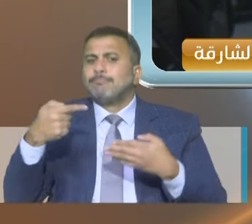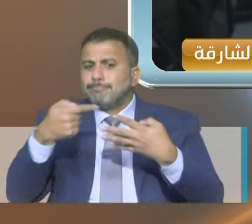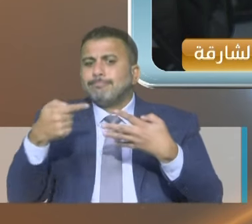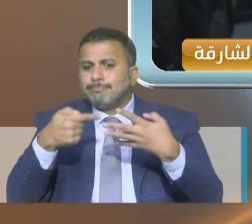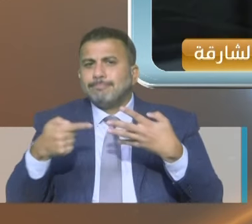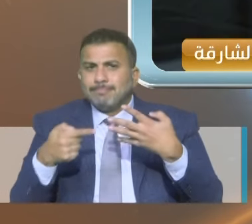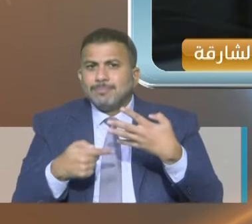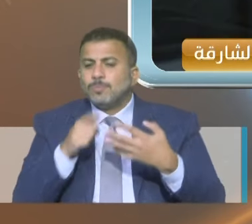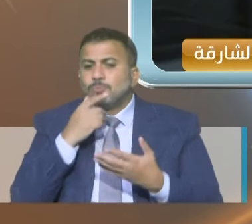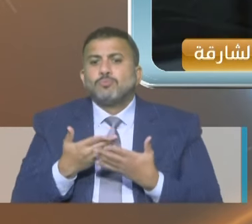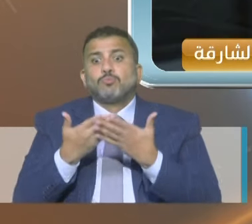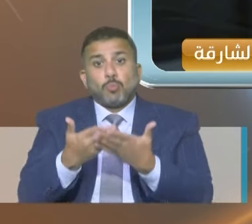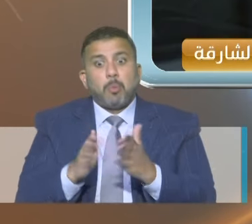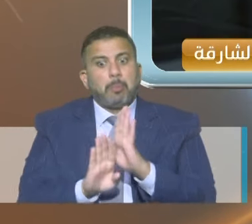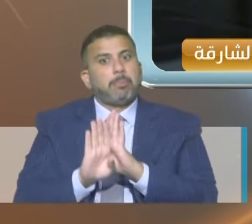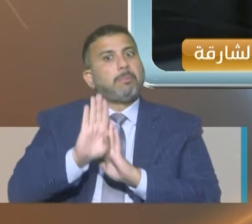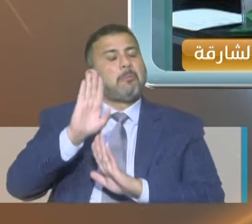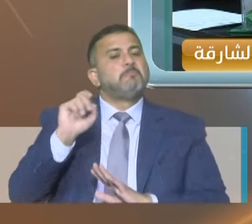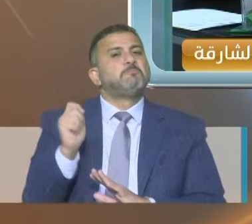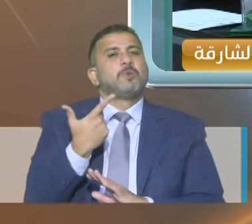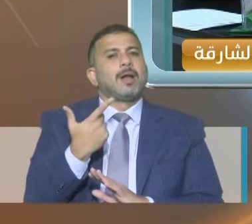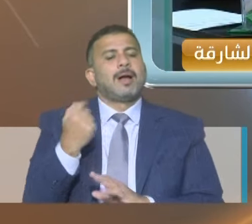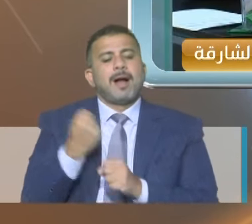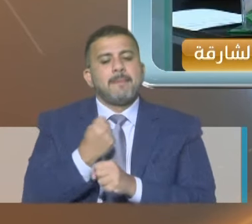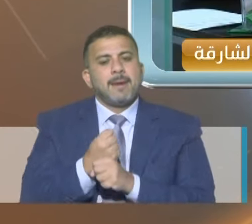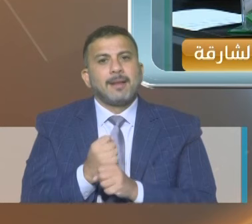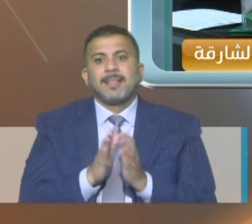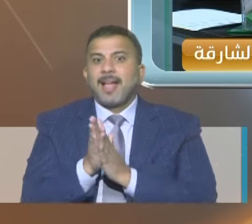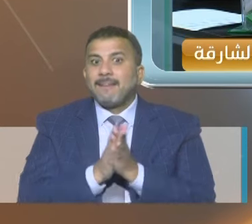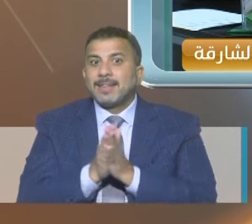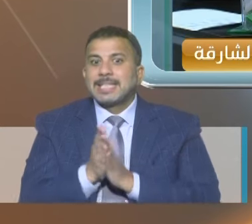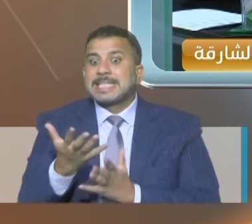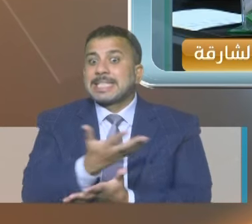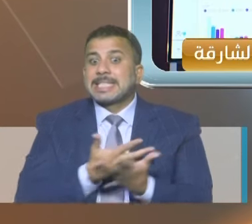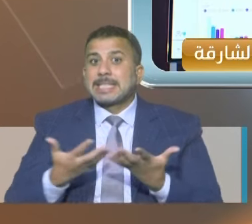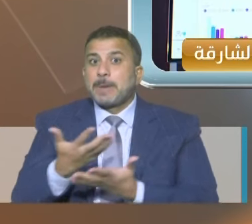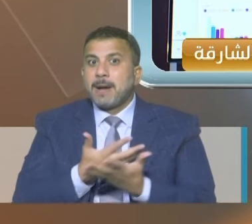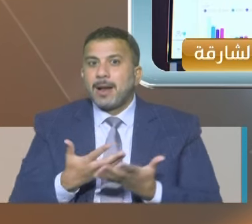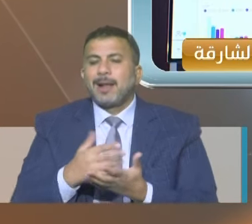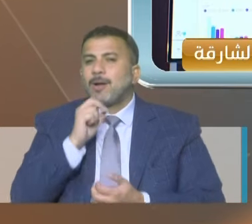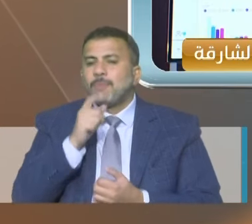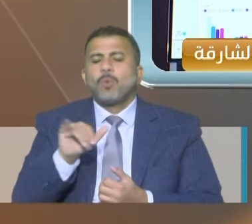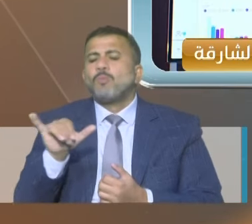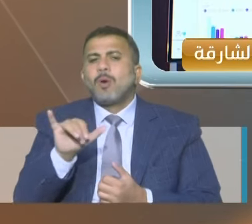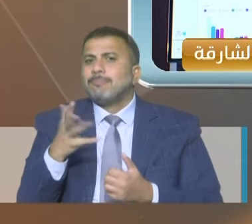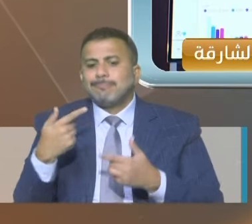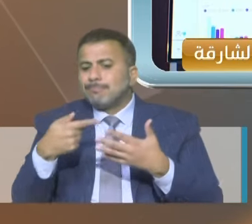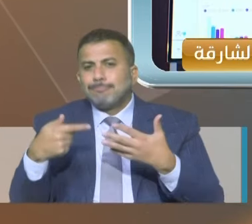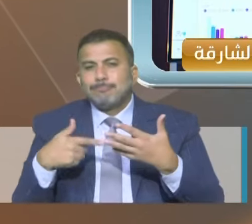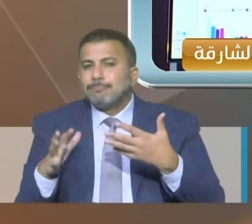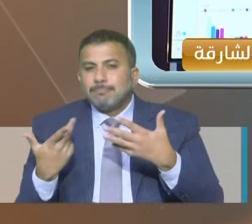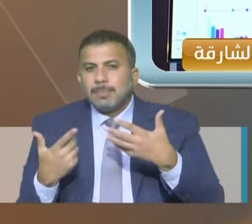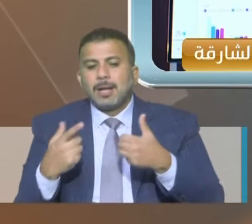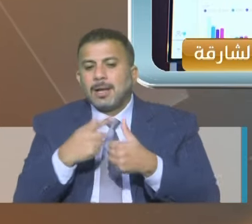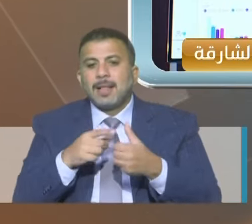استراتيجية ساهمت بشكل كبير في تعزيز بيئة الأعمال وتحفيز الاستثمار، ومن أهم هذه العوامل هي